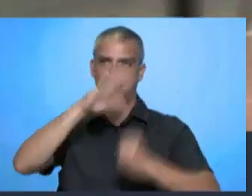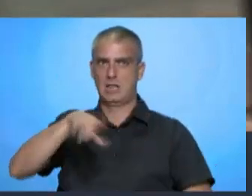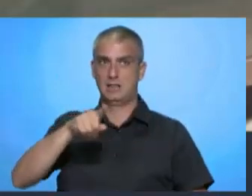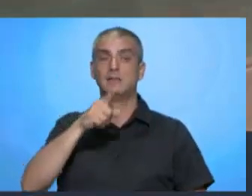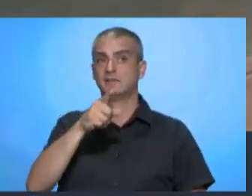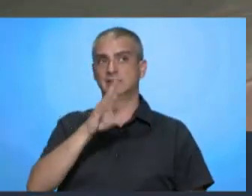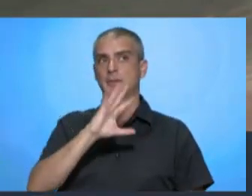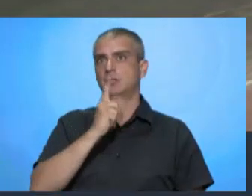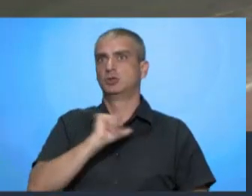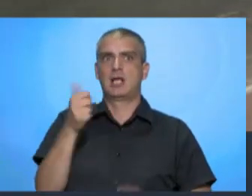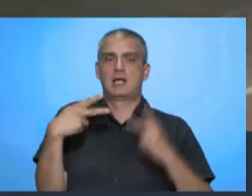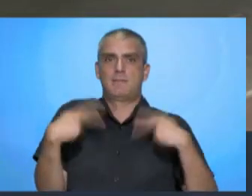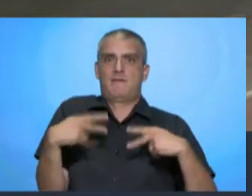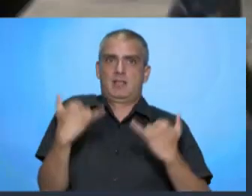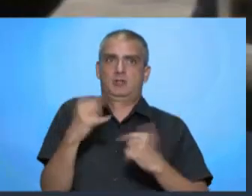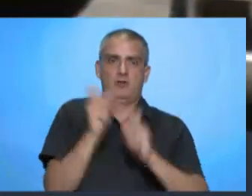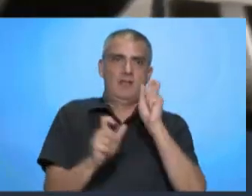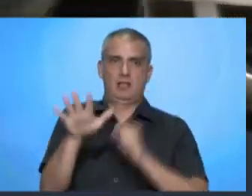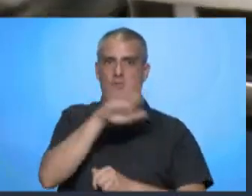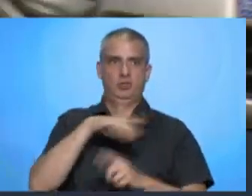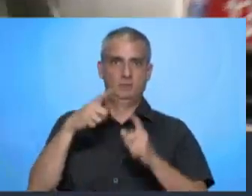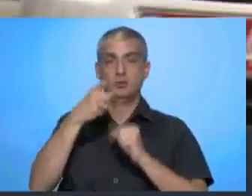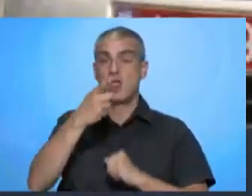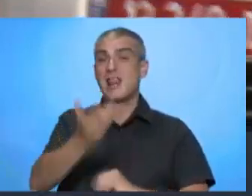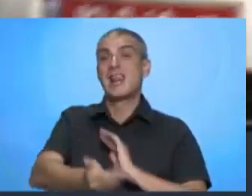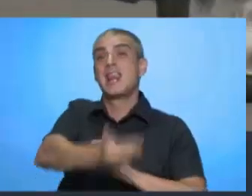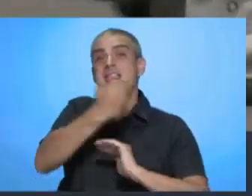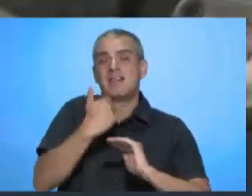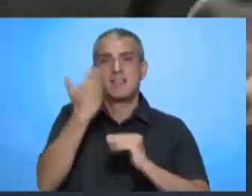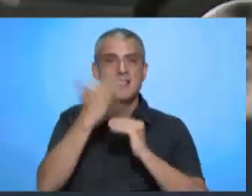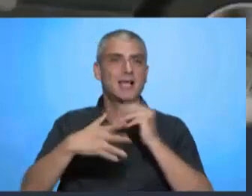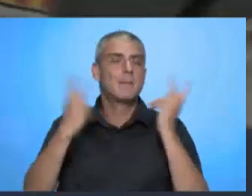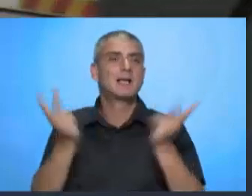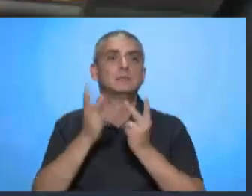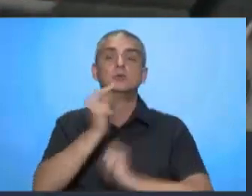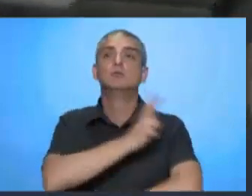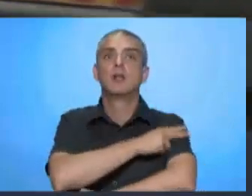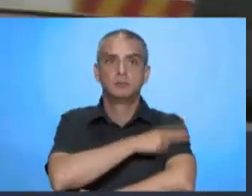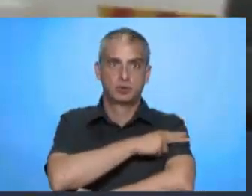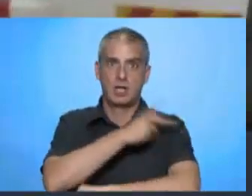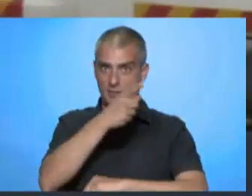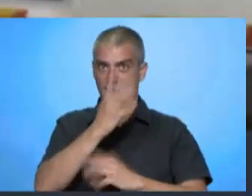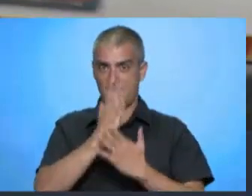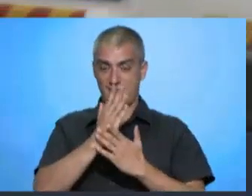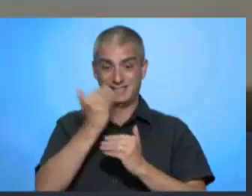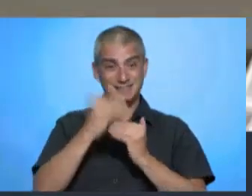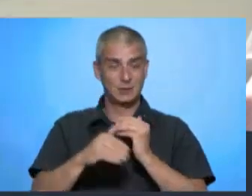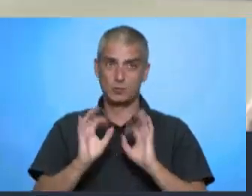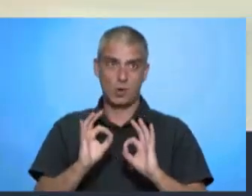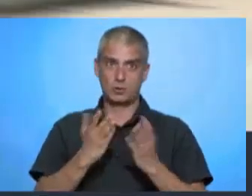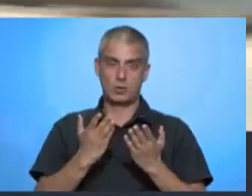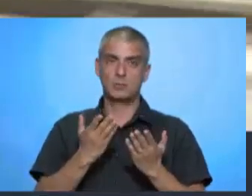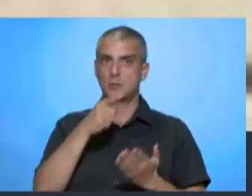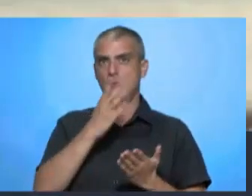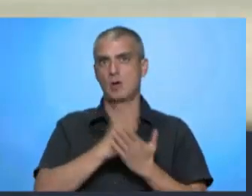מה שהכי מפחיד כעת את התושבים במשולש. עוד לפני שהסתיימו סריקות המשטרה והאירוע הזה הגיע לסיומו, כאן